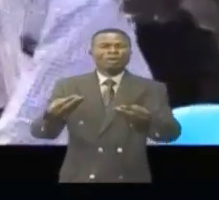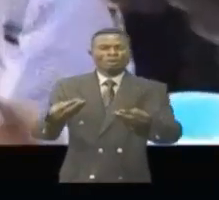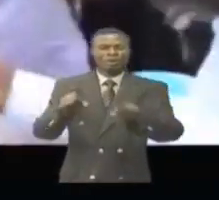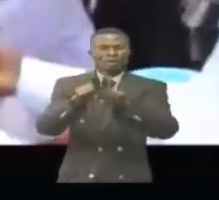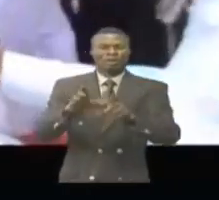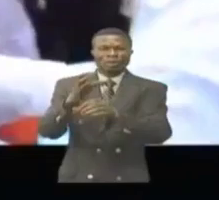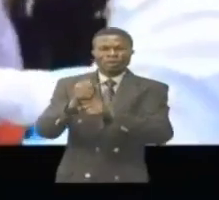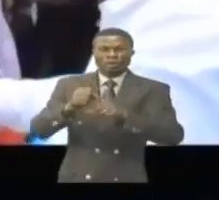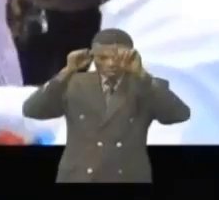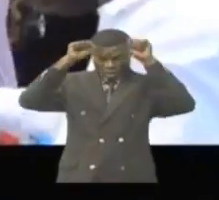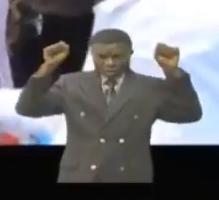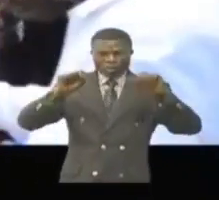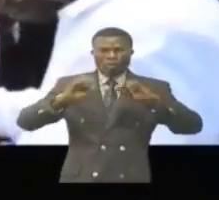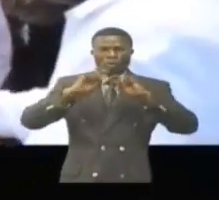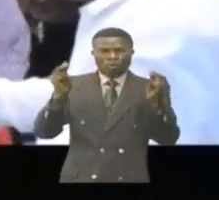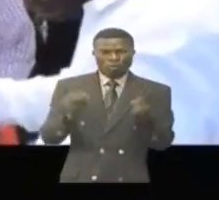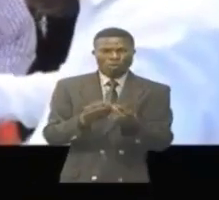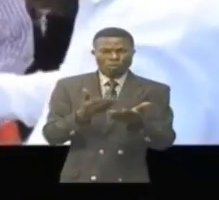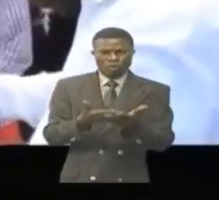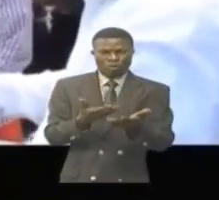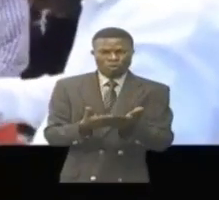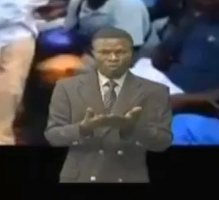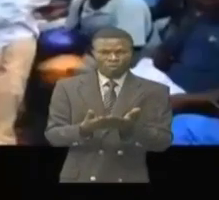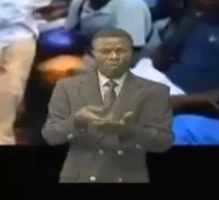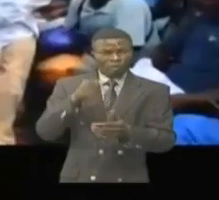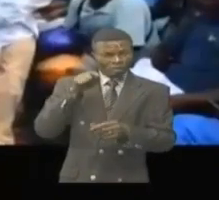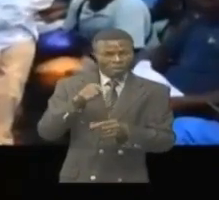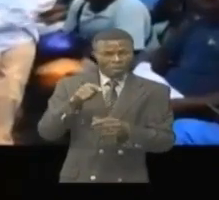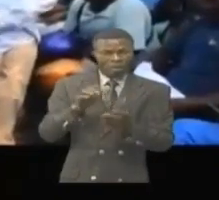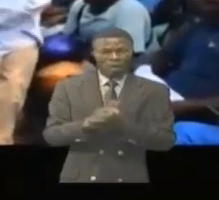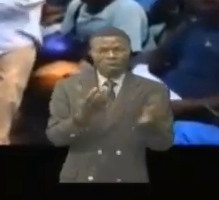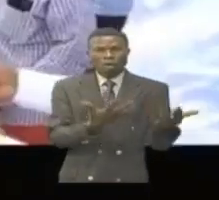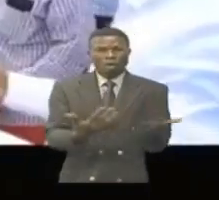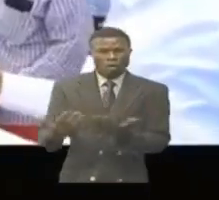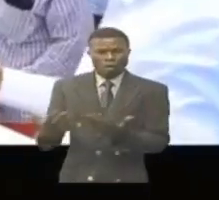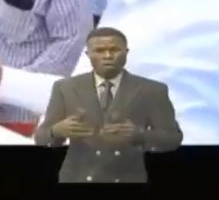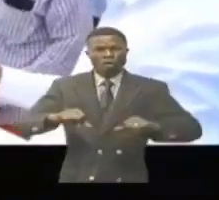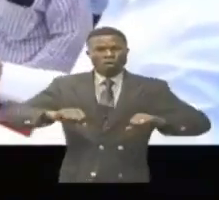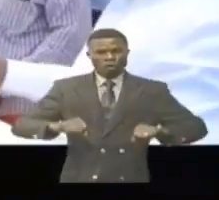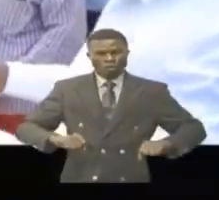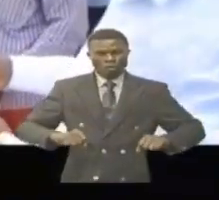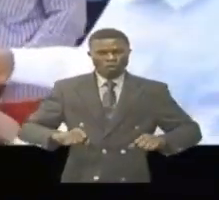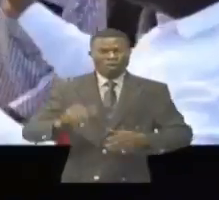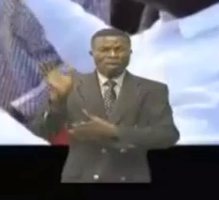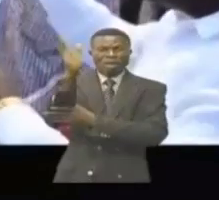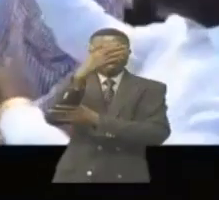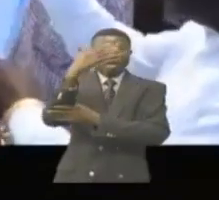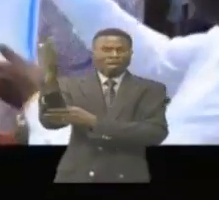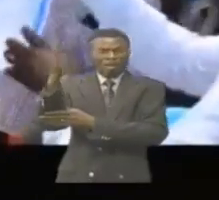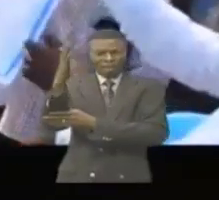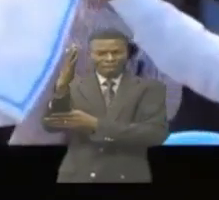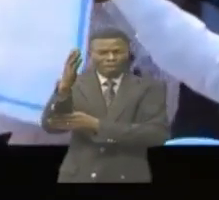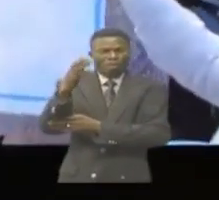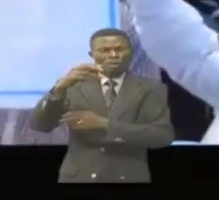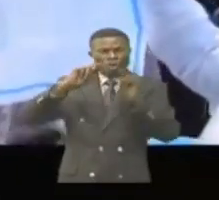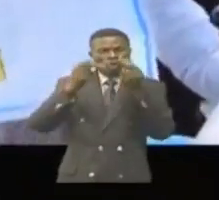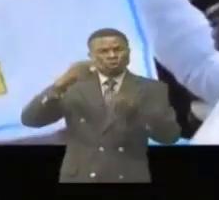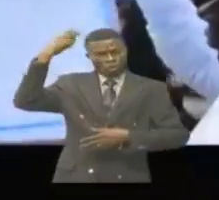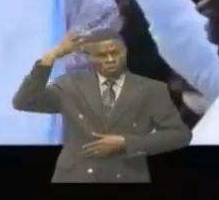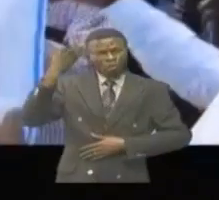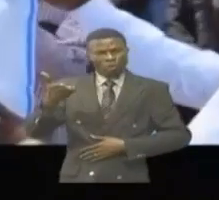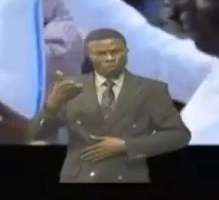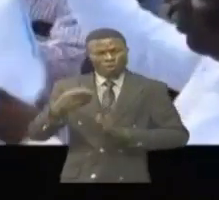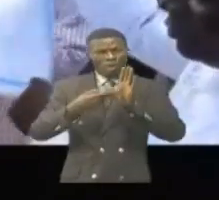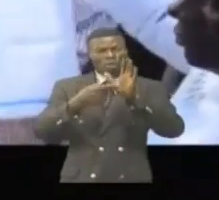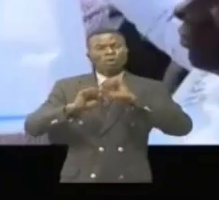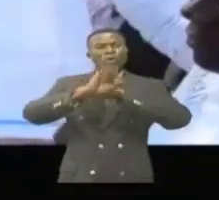le président sectionnaire, donc composé principalement d'ordinateurs, chaises et drapeaux aux emblèmes du parti pour garantir la